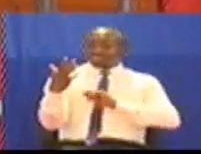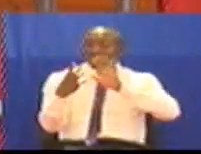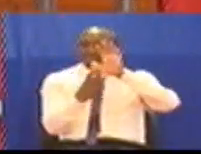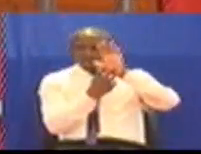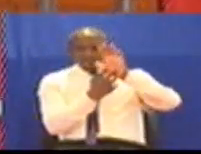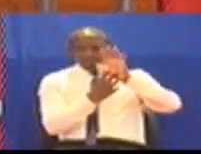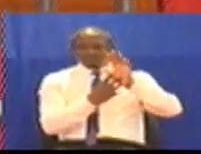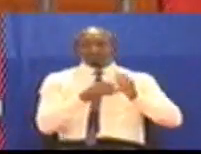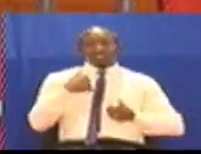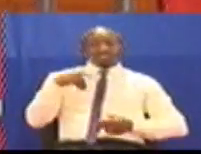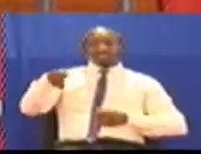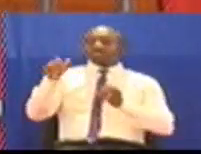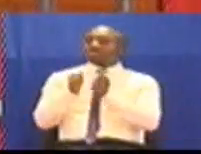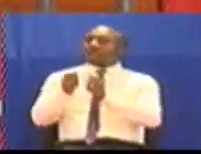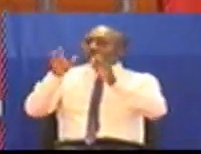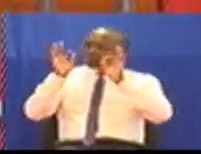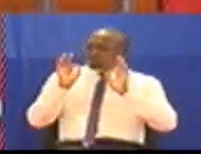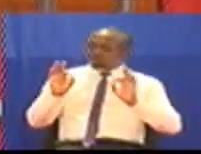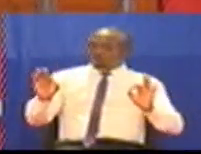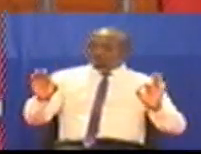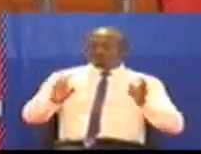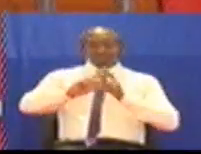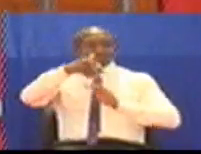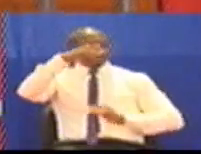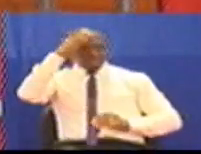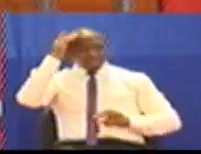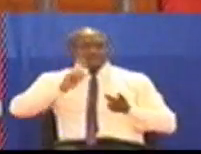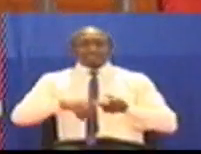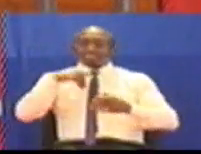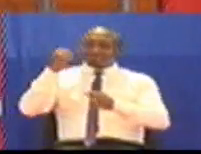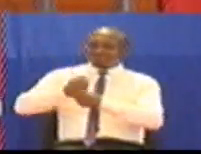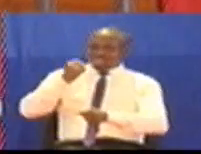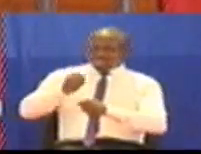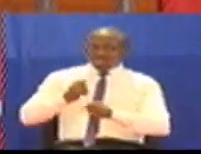1,258. Ni jambo zuri sana ambalo serikali imelifanya.